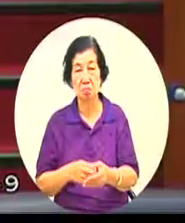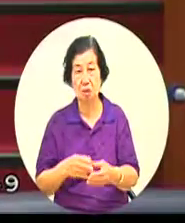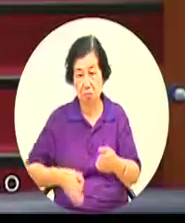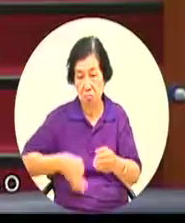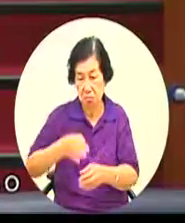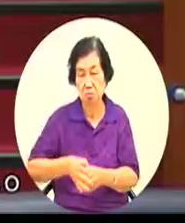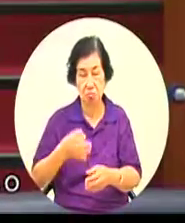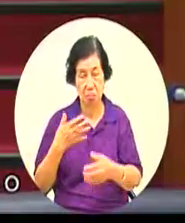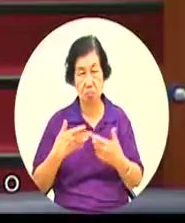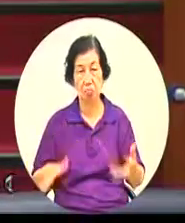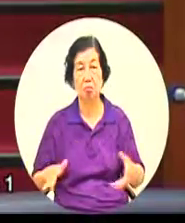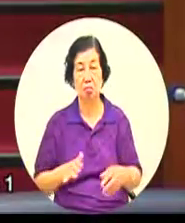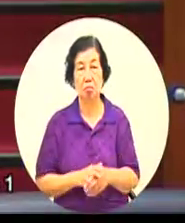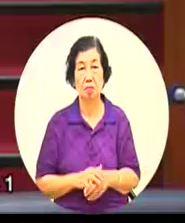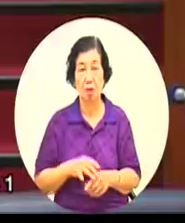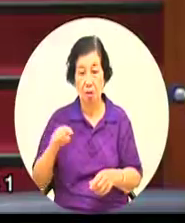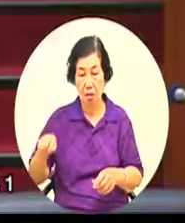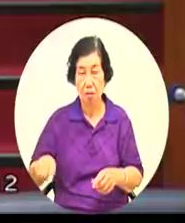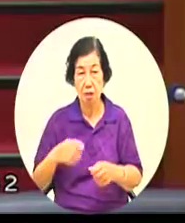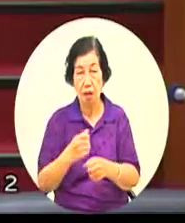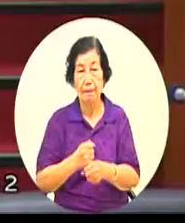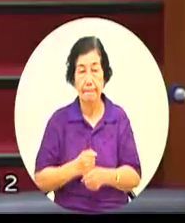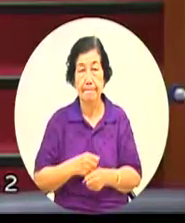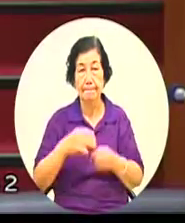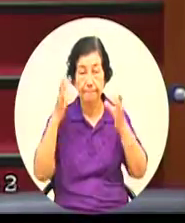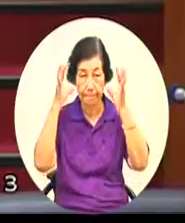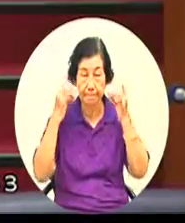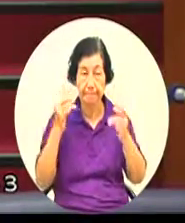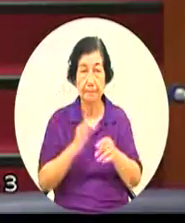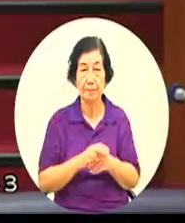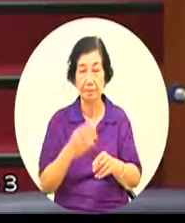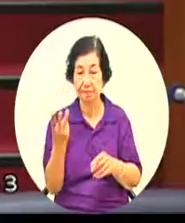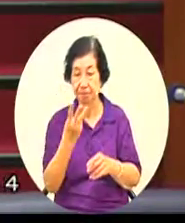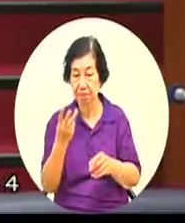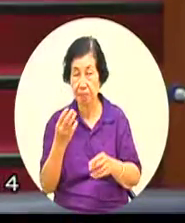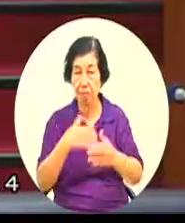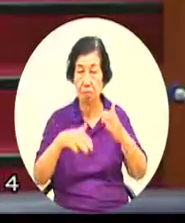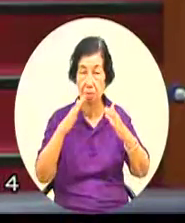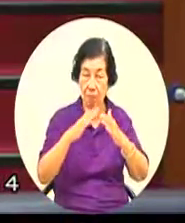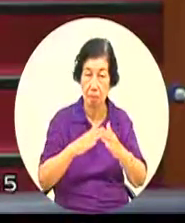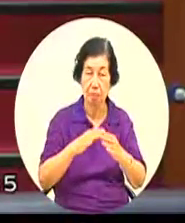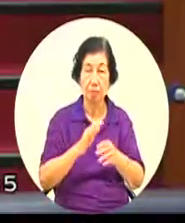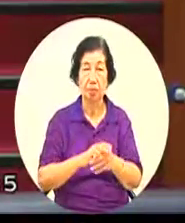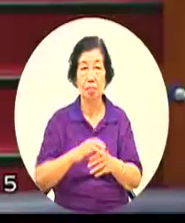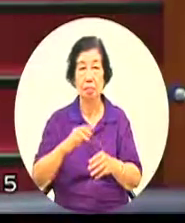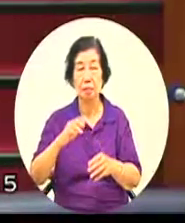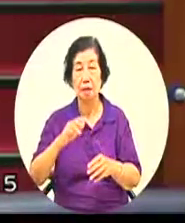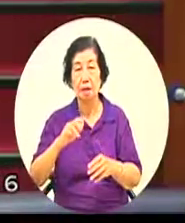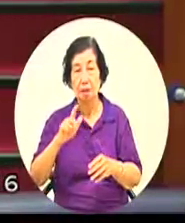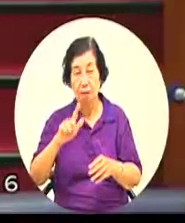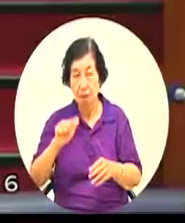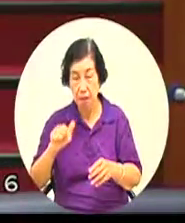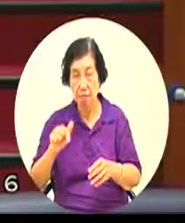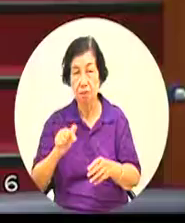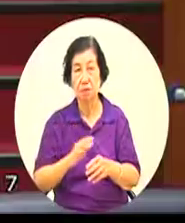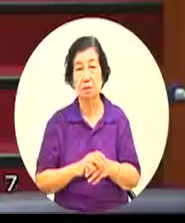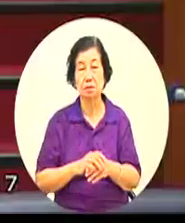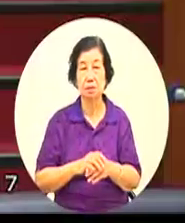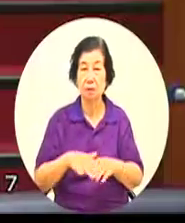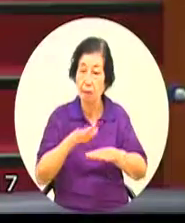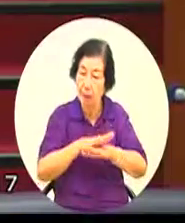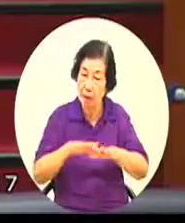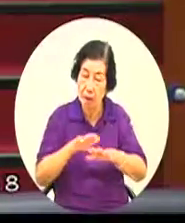育局，在我们纳马夏三个学校都有提供，让教师有安心来住宿